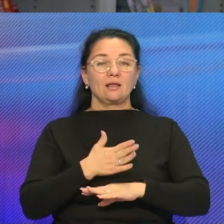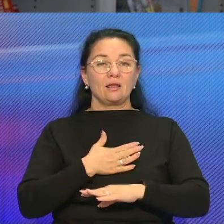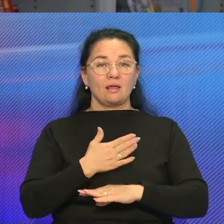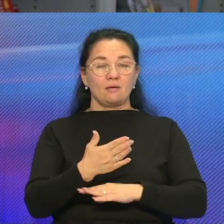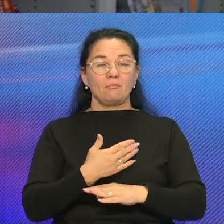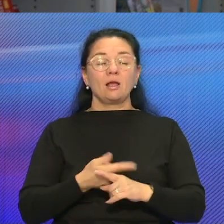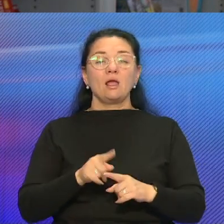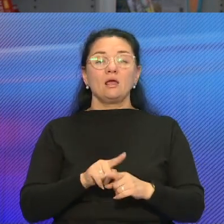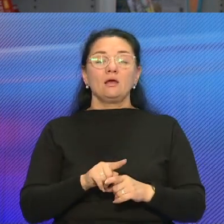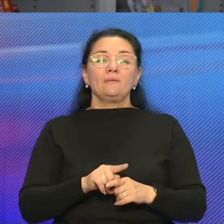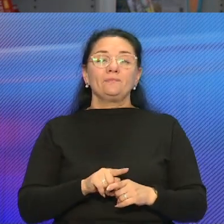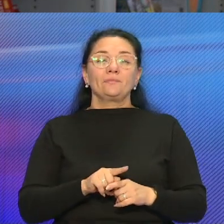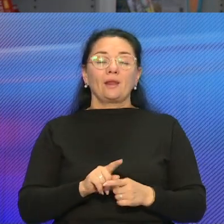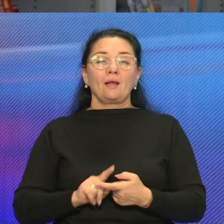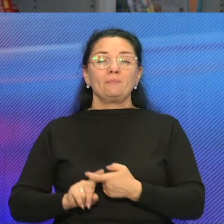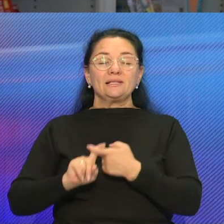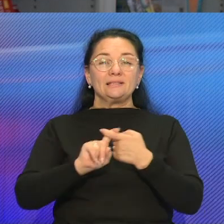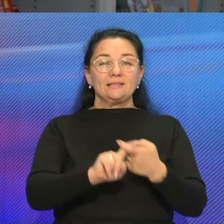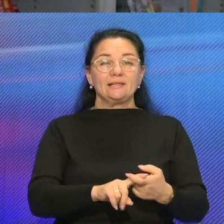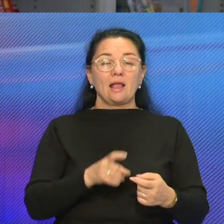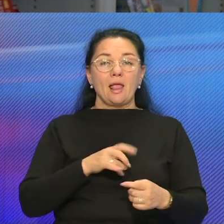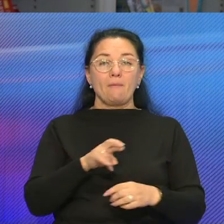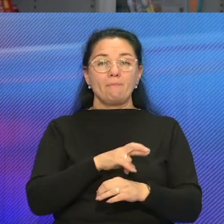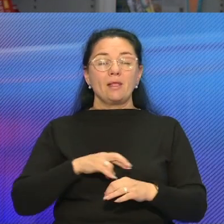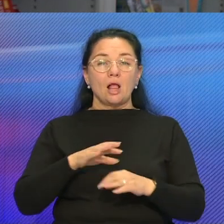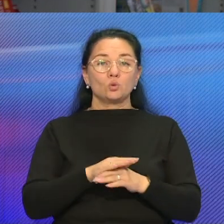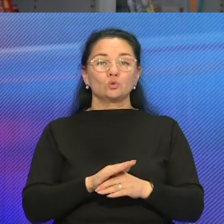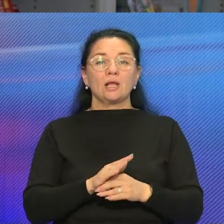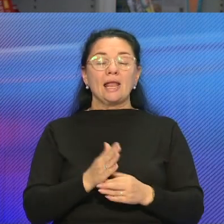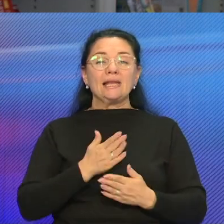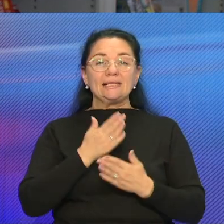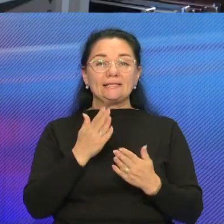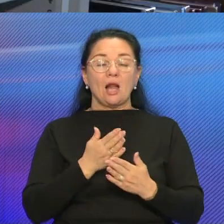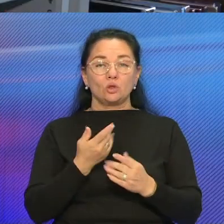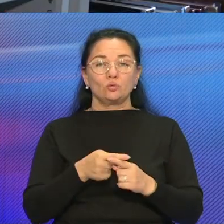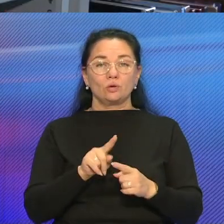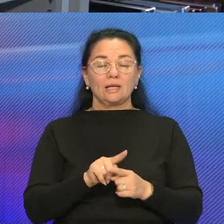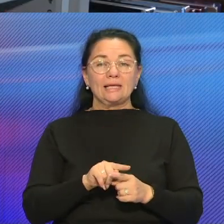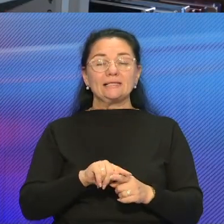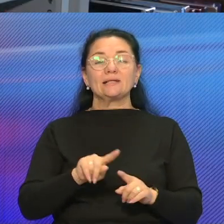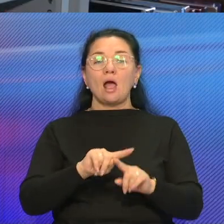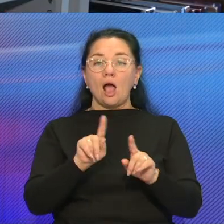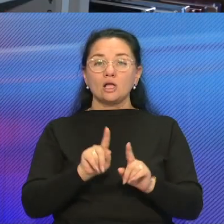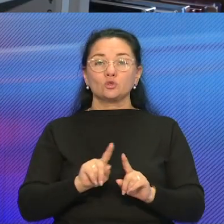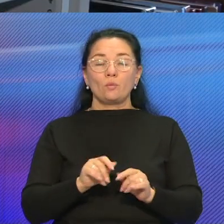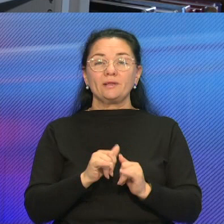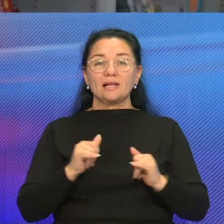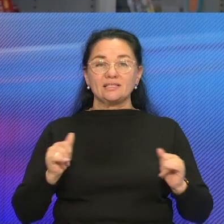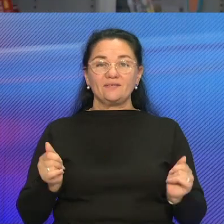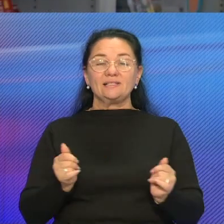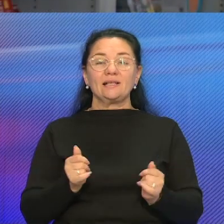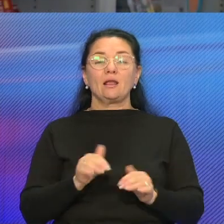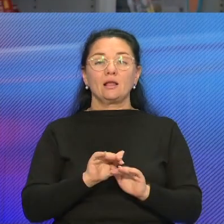далучаем да здабытку беларускай літературы, беларускага мастацтва, дзятей з асаблівастями развіцця. Гэта театра